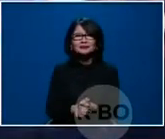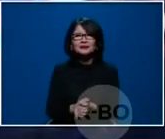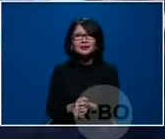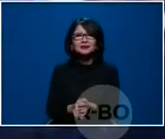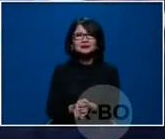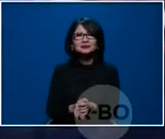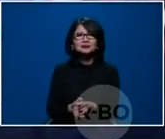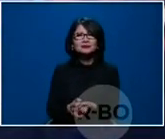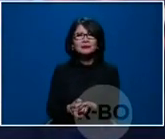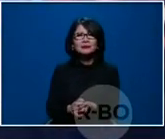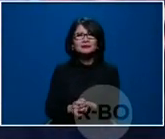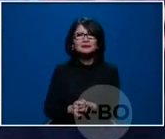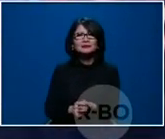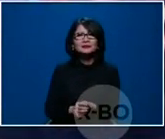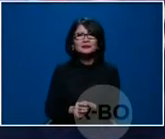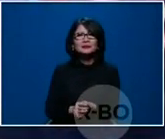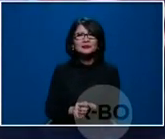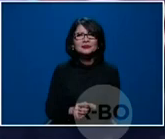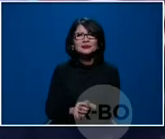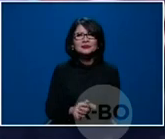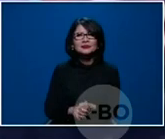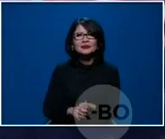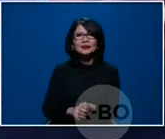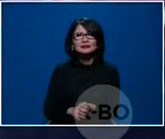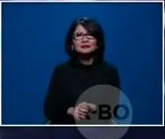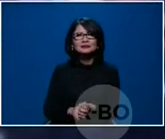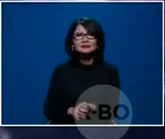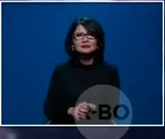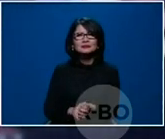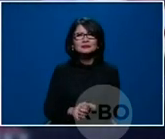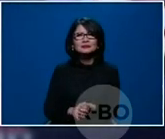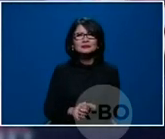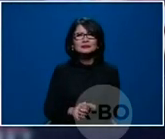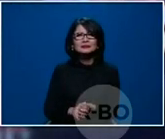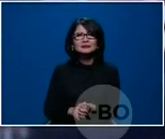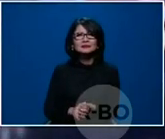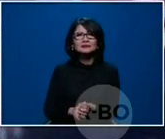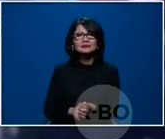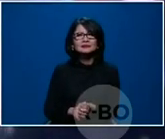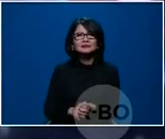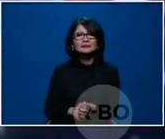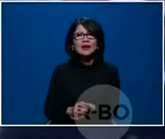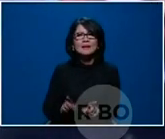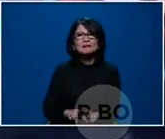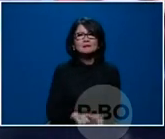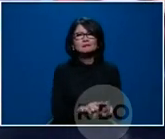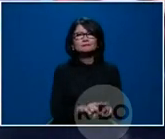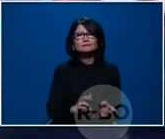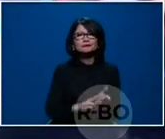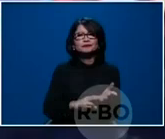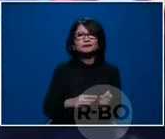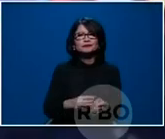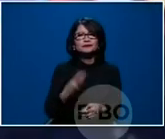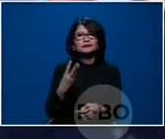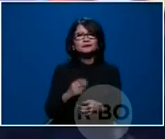baik ini paslon 3 giliran anda menanggapi pendukung paslon 2 paslon 3 giliran anda menanggapi dan